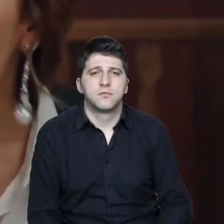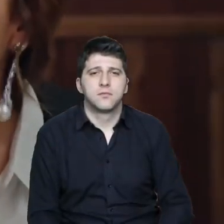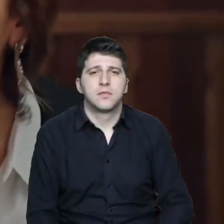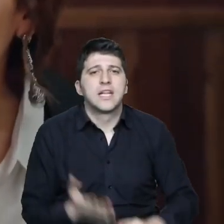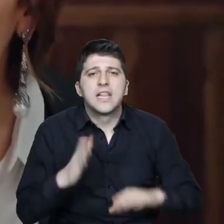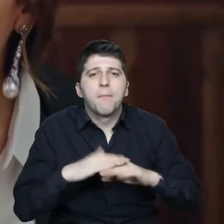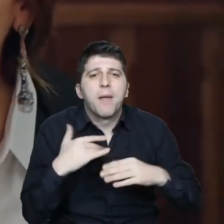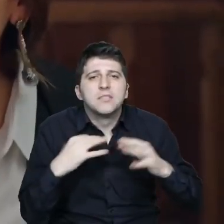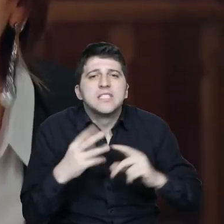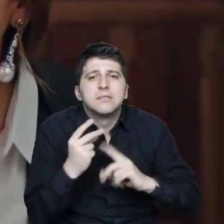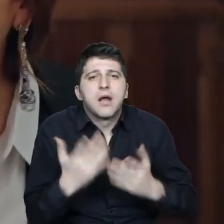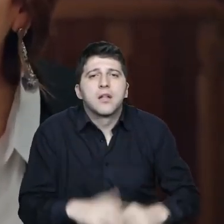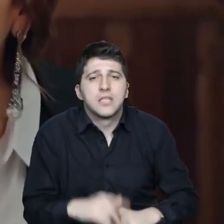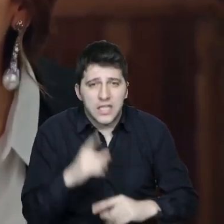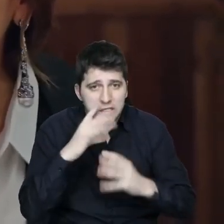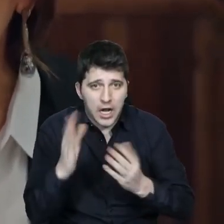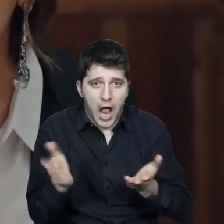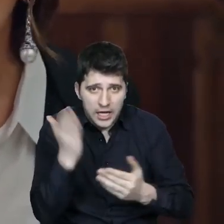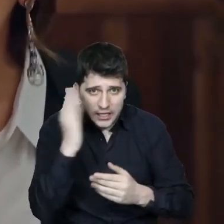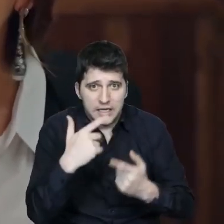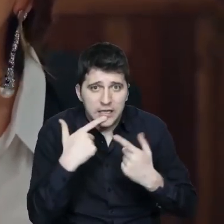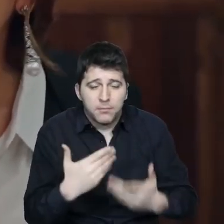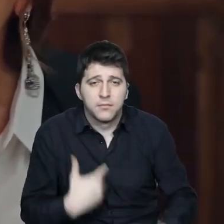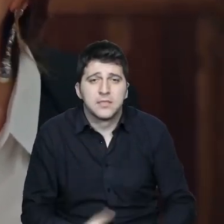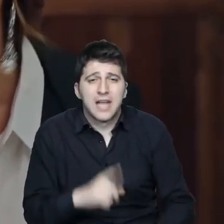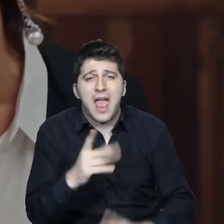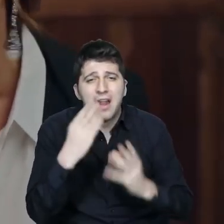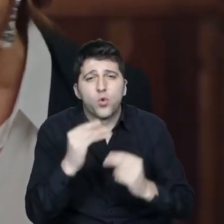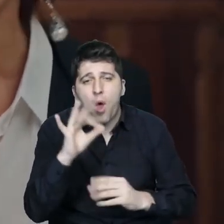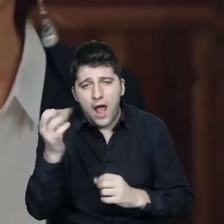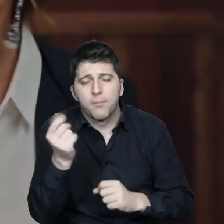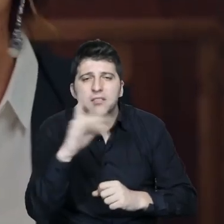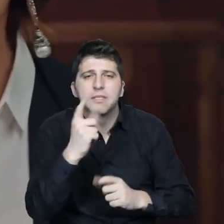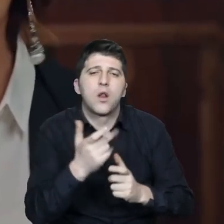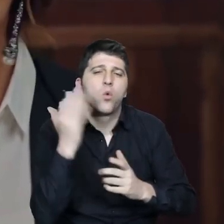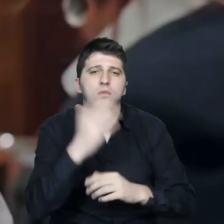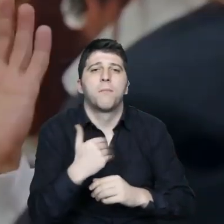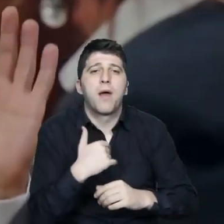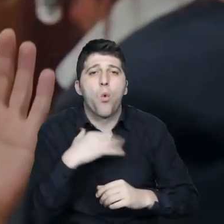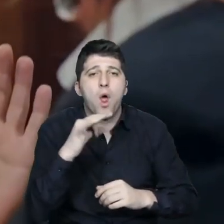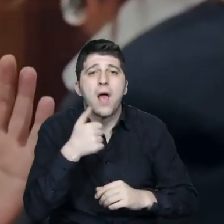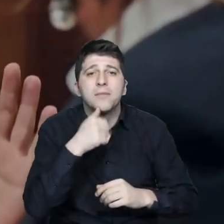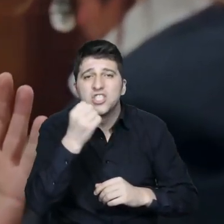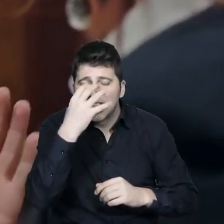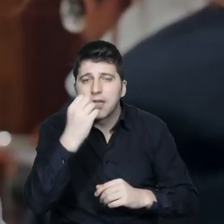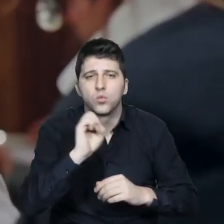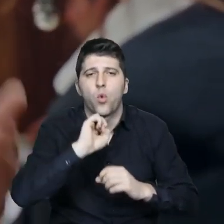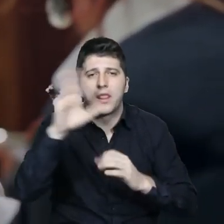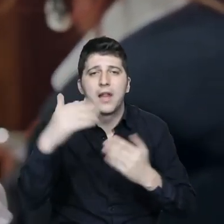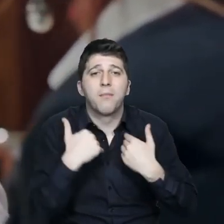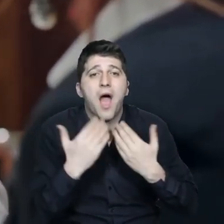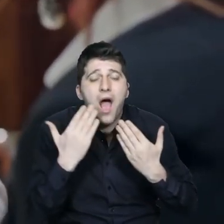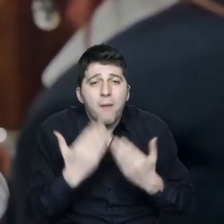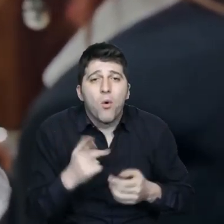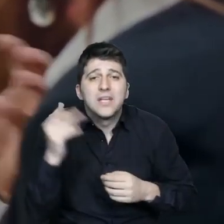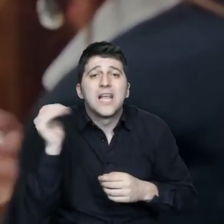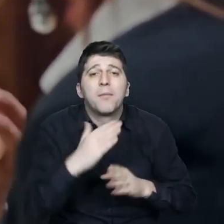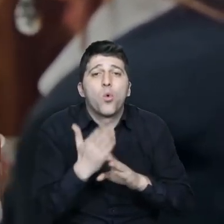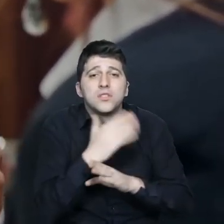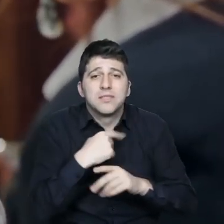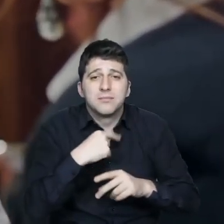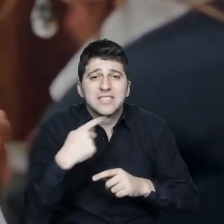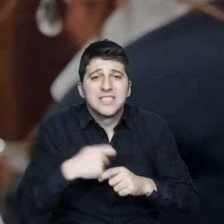Ne yapayım ben şimdi İsmail? İnsanlara kalkın gidin mi diyeyim? Sen en iyisi al Oral'ı başka bir yere götür. Ben Oral abimi çiçek almaya zaten gönderdim. Ama o gelmeden önce bizim